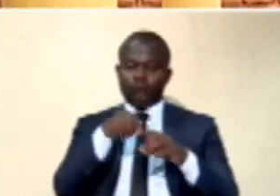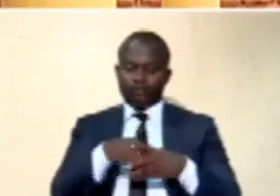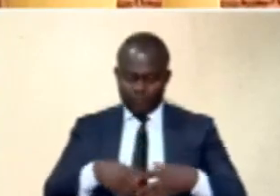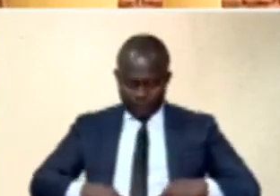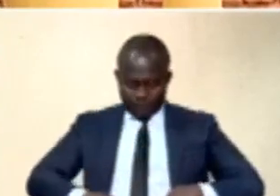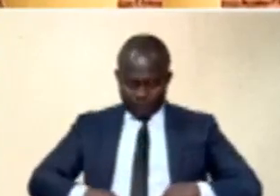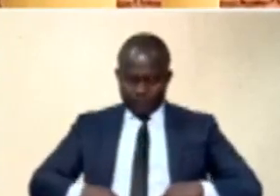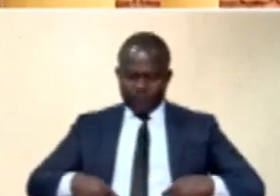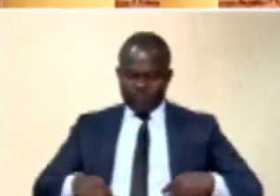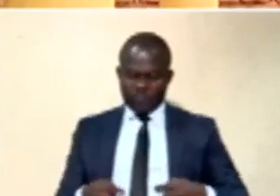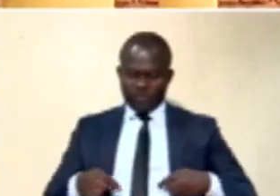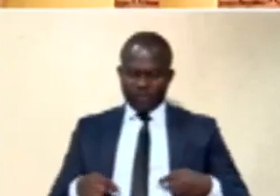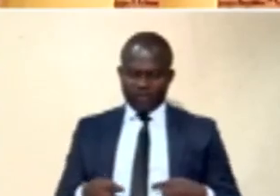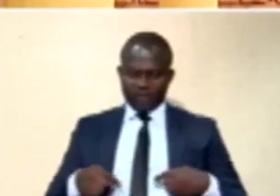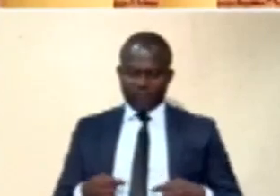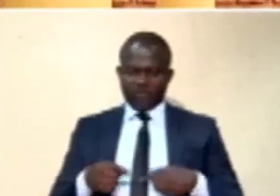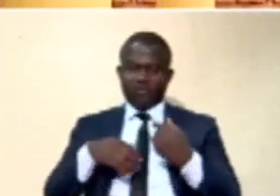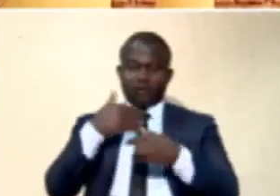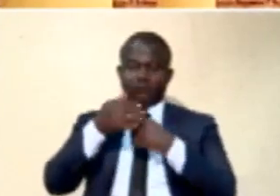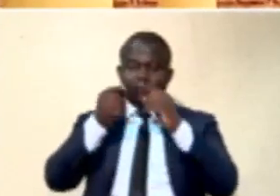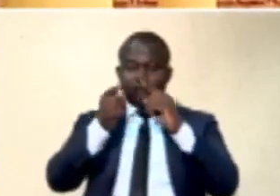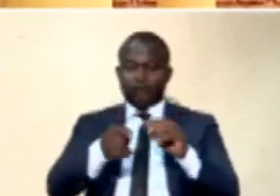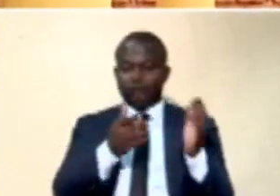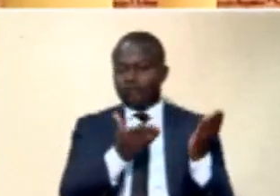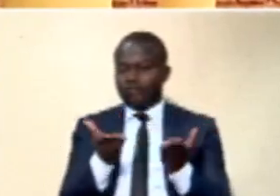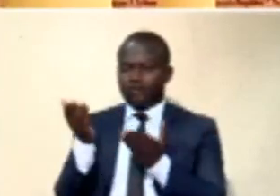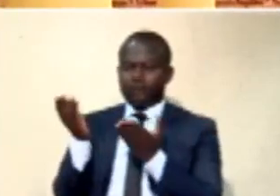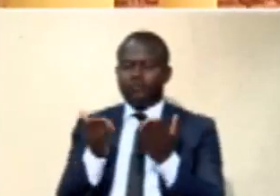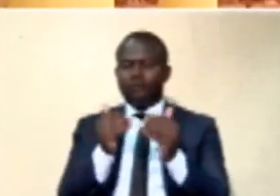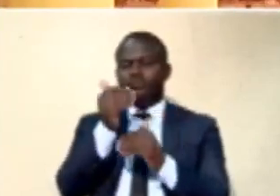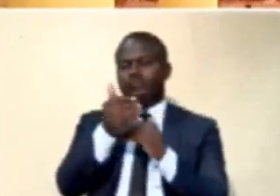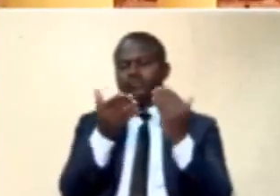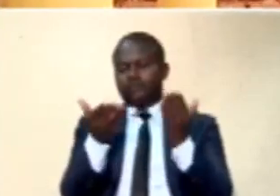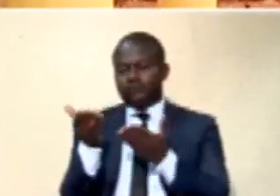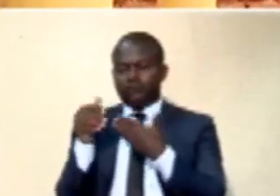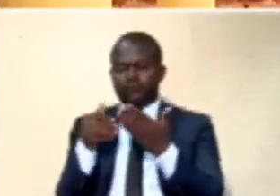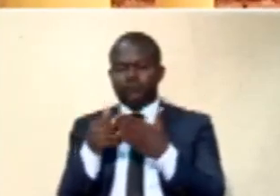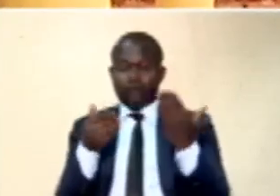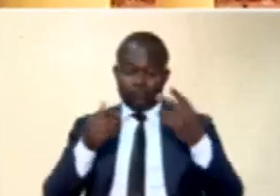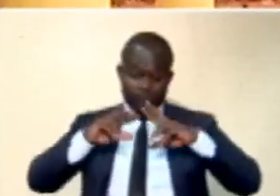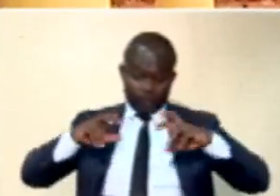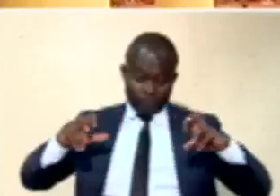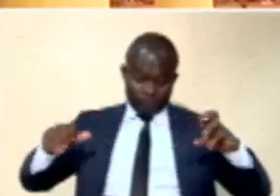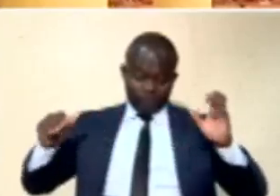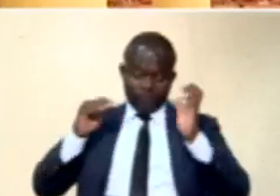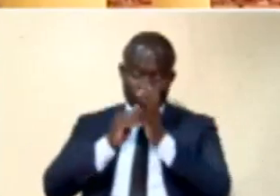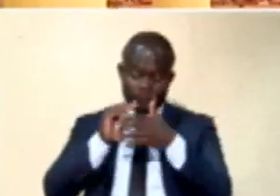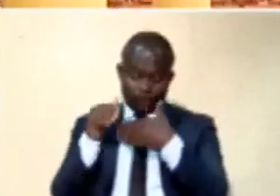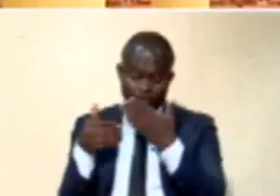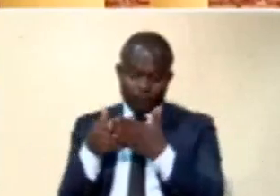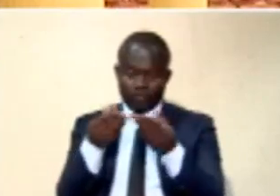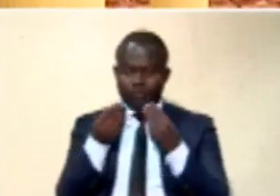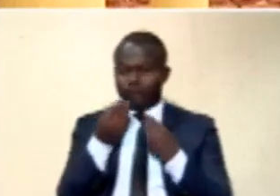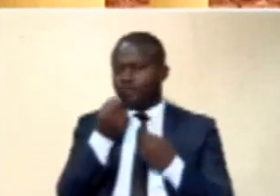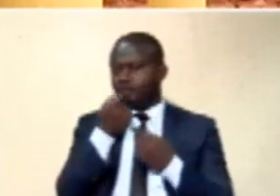nda cyane, icyo gihe mageze muganga ahita anyakira, anyakiriye nyine aransuzuma ampa imiti, ampaye